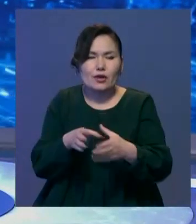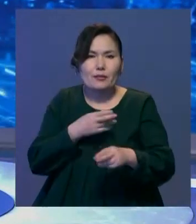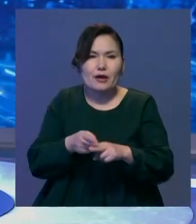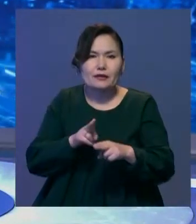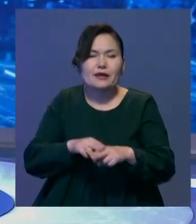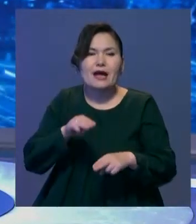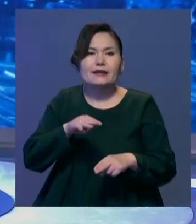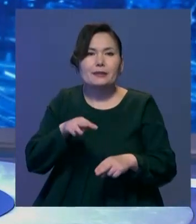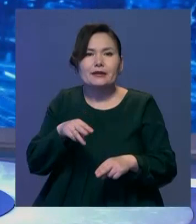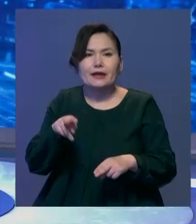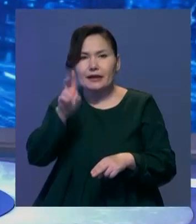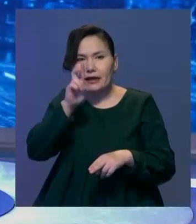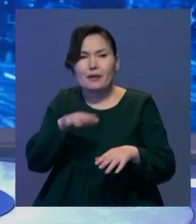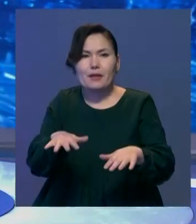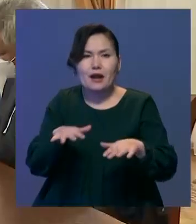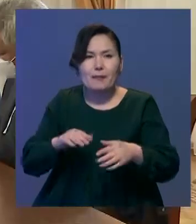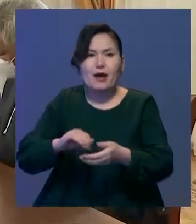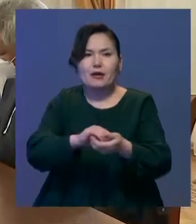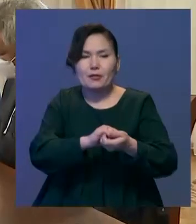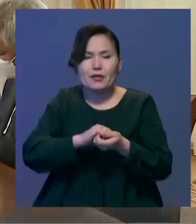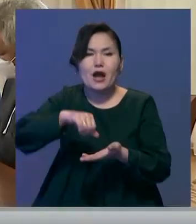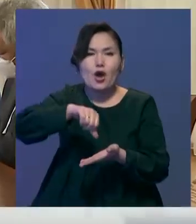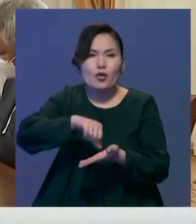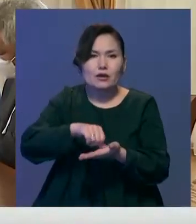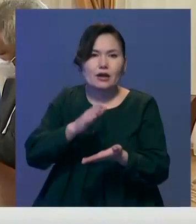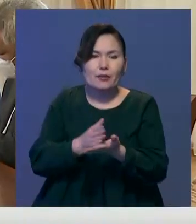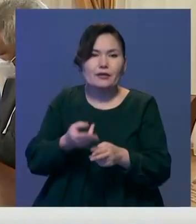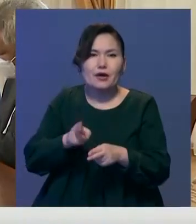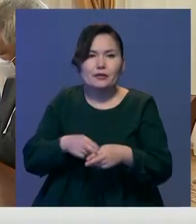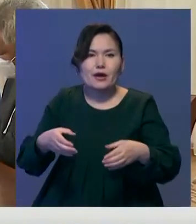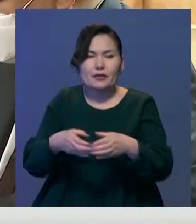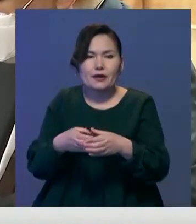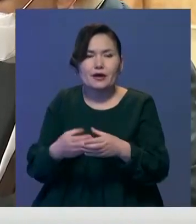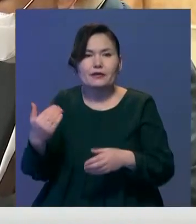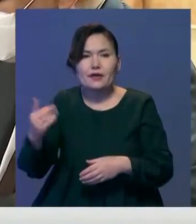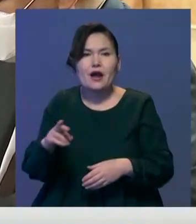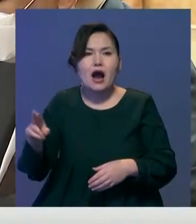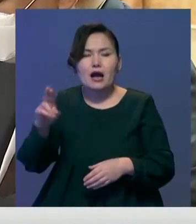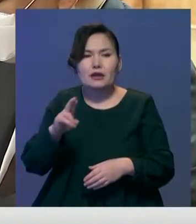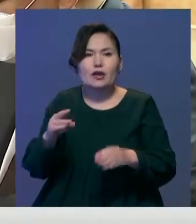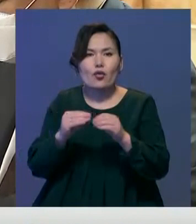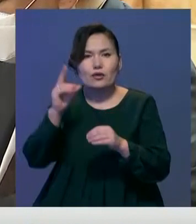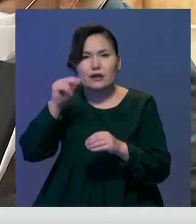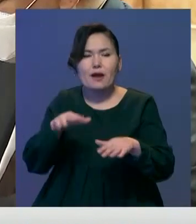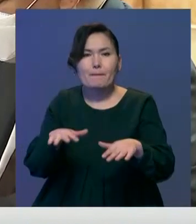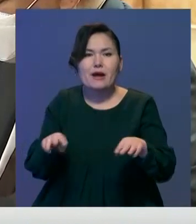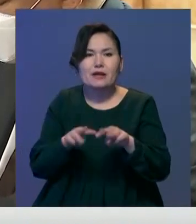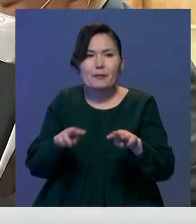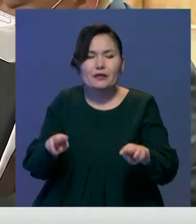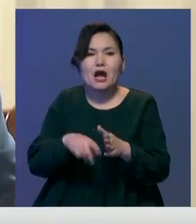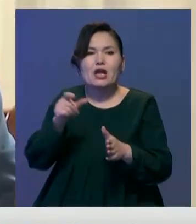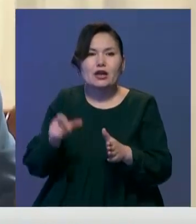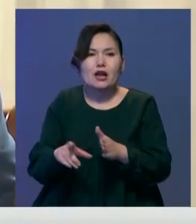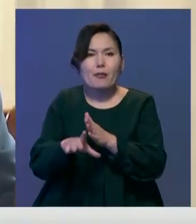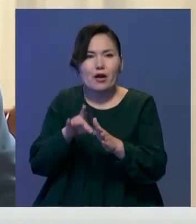ТМД елдерінің парламентаралық ассамблеясының өкілдері де бар. Бұл делегациялар қаңтардың 10-ында мәжіліс пен мәслихат депутаттарын